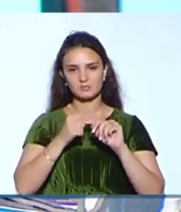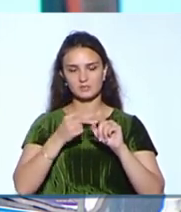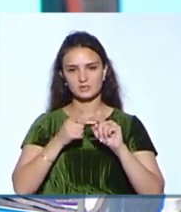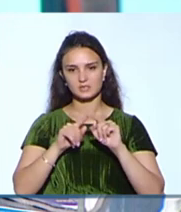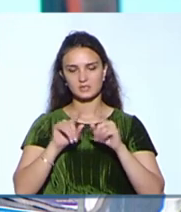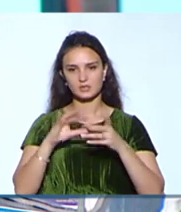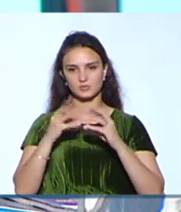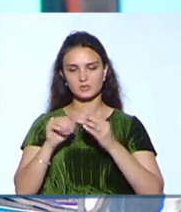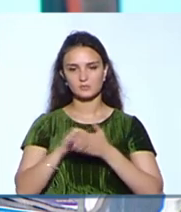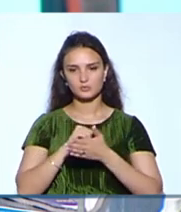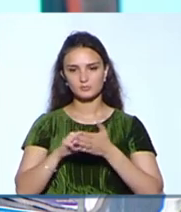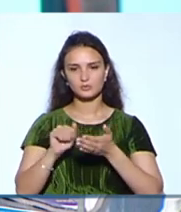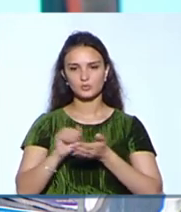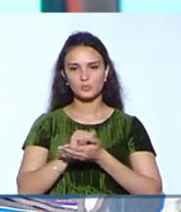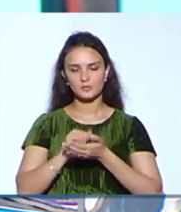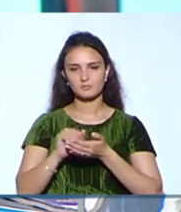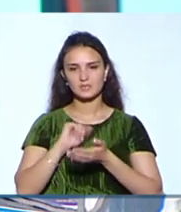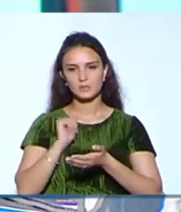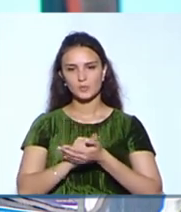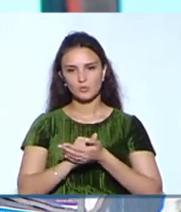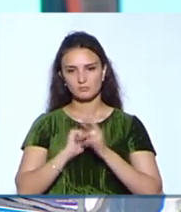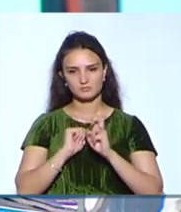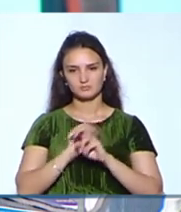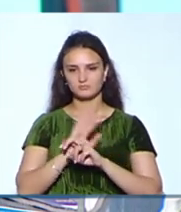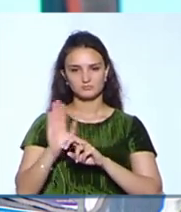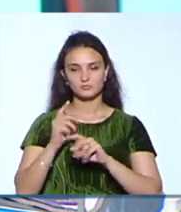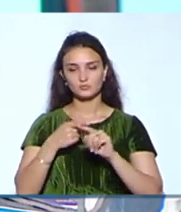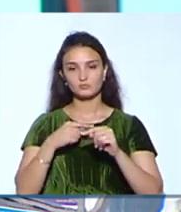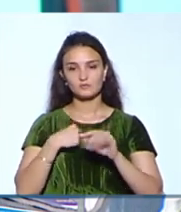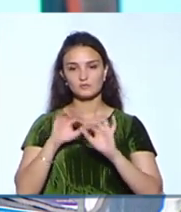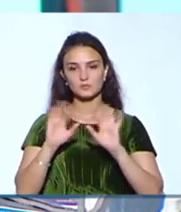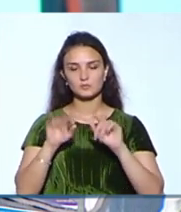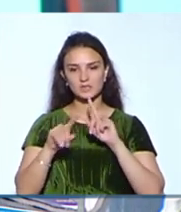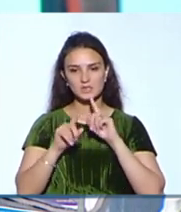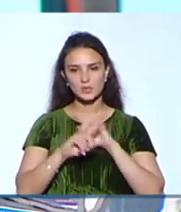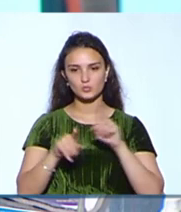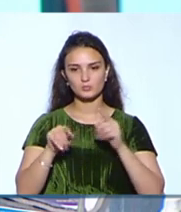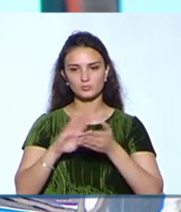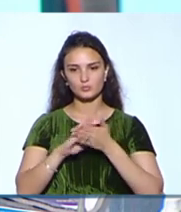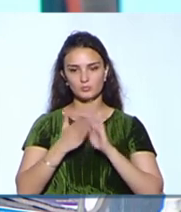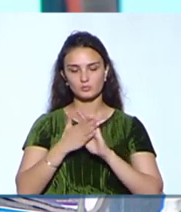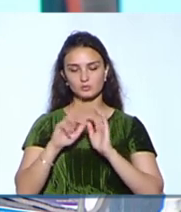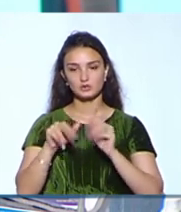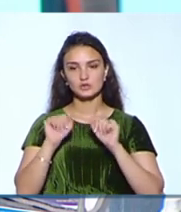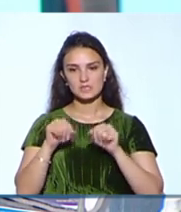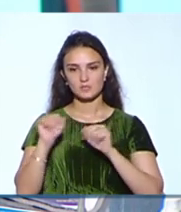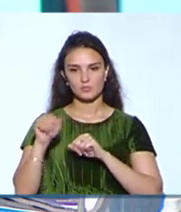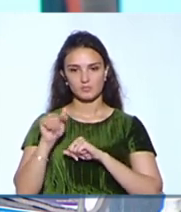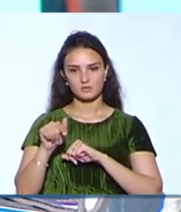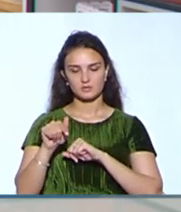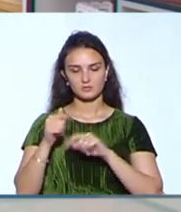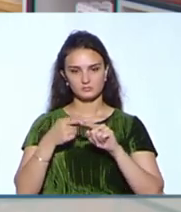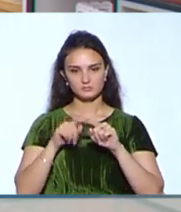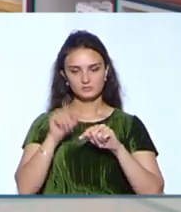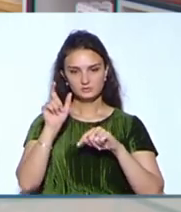რომელიც საბუთებით, დოკუმენტებით, დიპლომებით განისაზღვრება, ჩვენ საუბრობთ იმ განსაკუთრებულ მდგომარეობაზე და შესაძლებლობაზე,